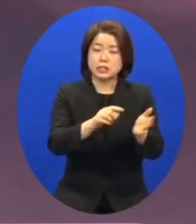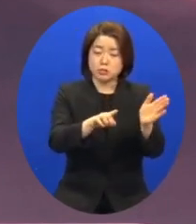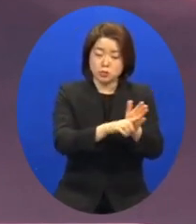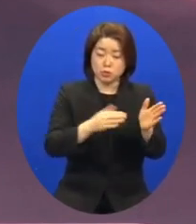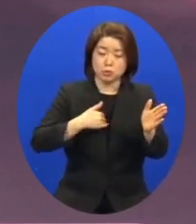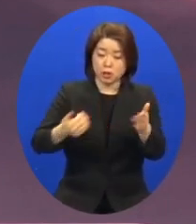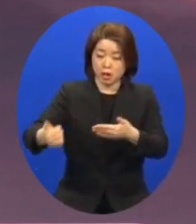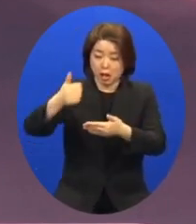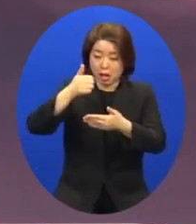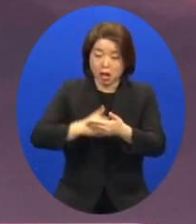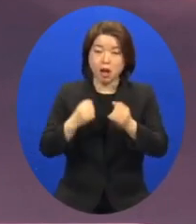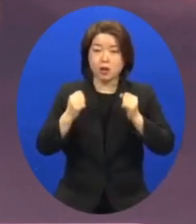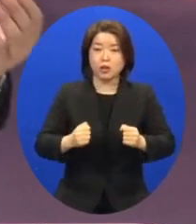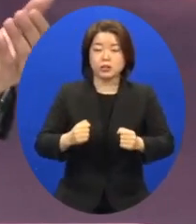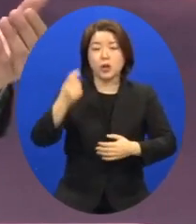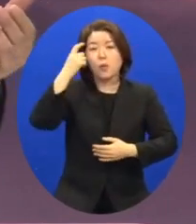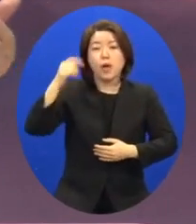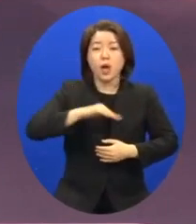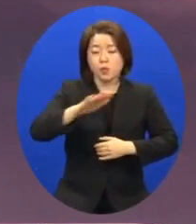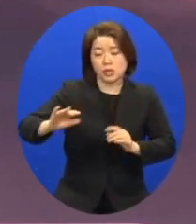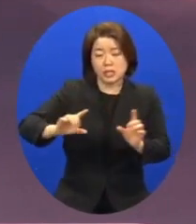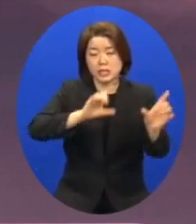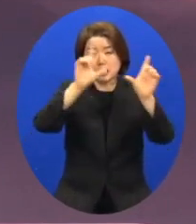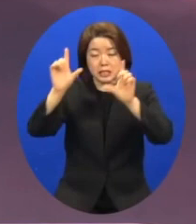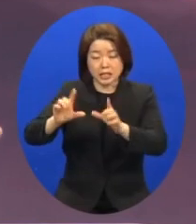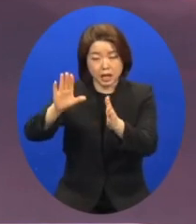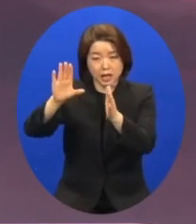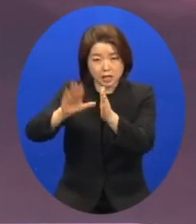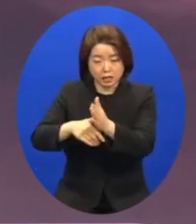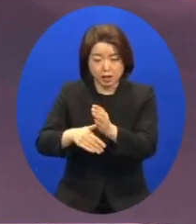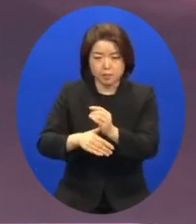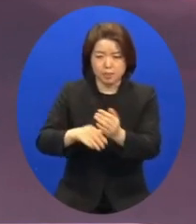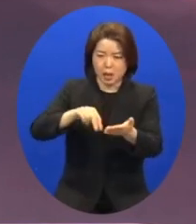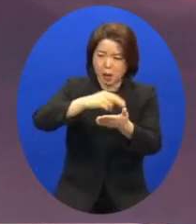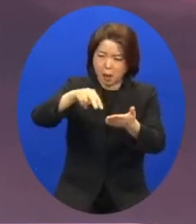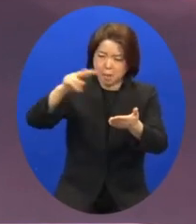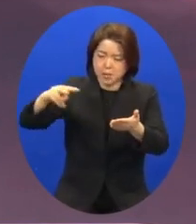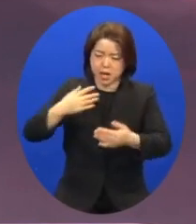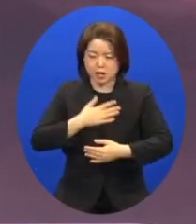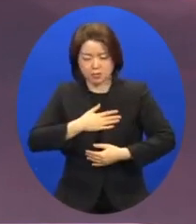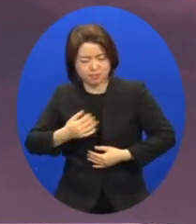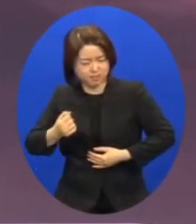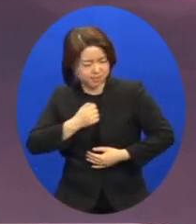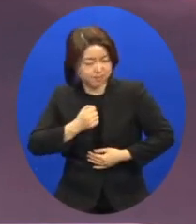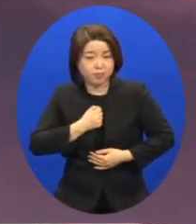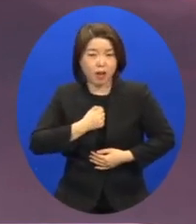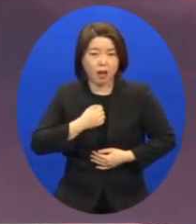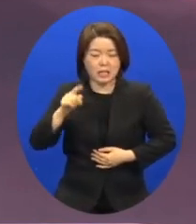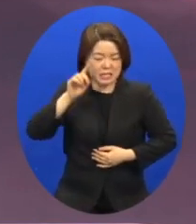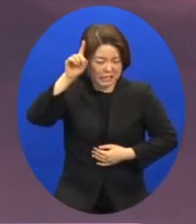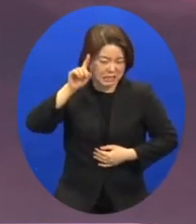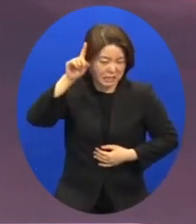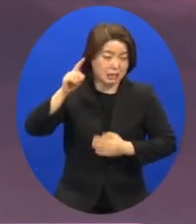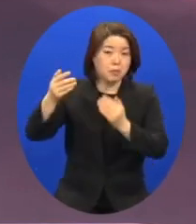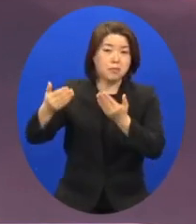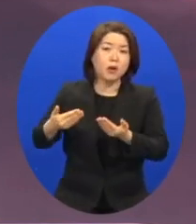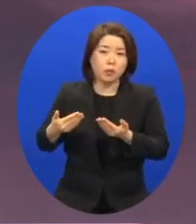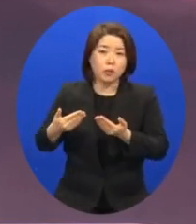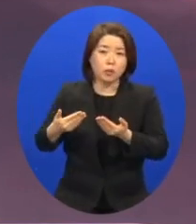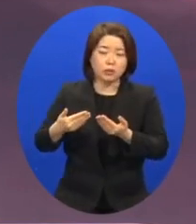거하시는 데 왜 우리는 세상에 살면서 이렇게 방어하고 가슴이 찢어지고 그렇게 스트레스 받고